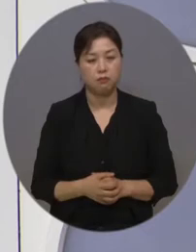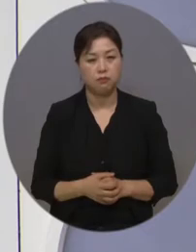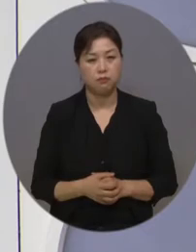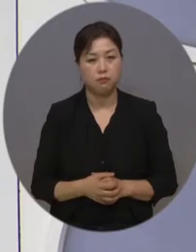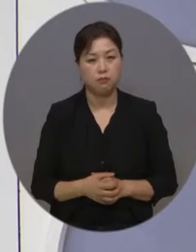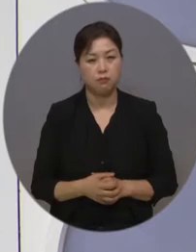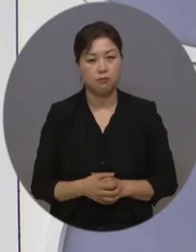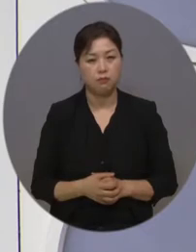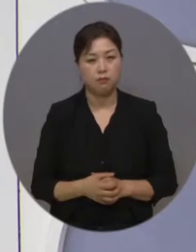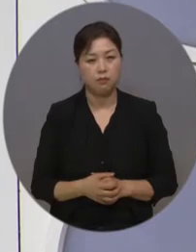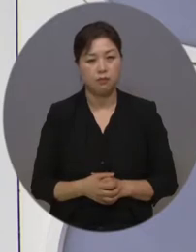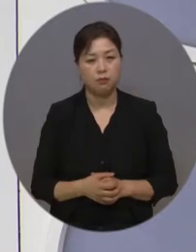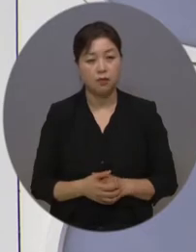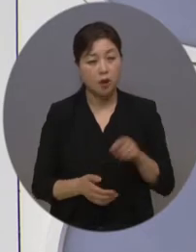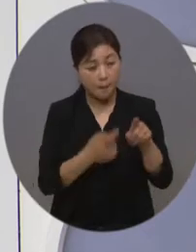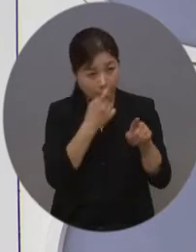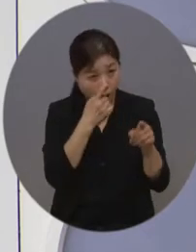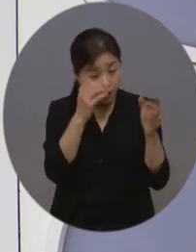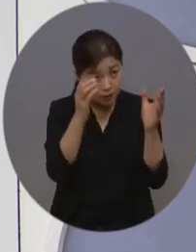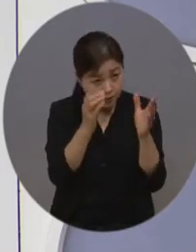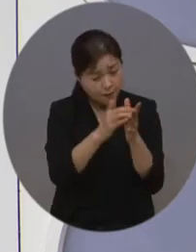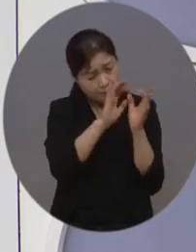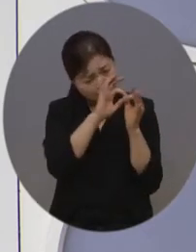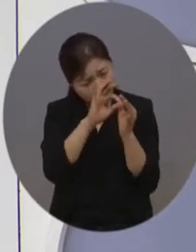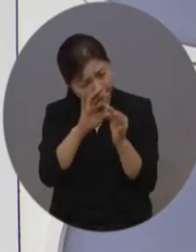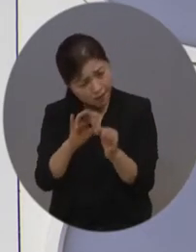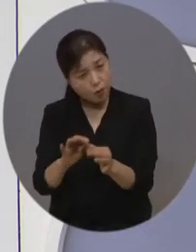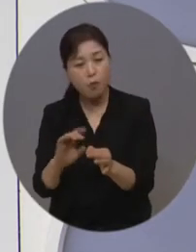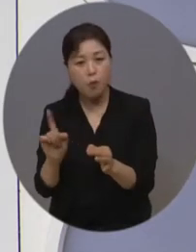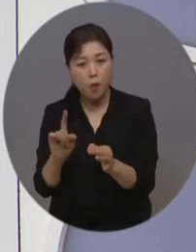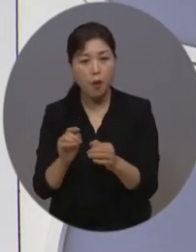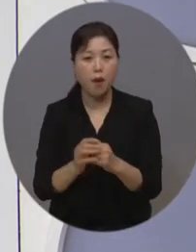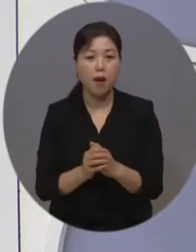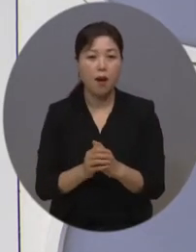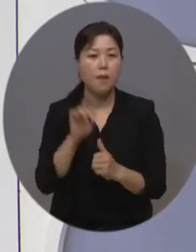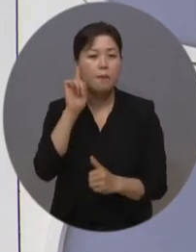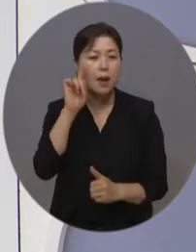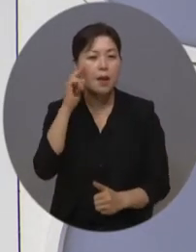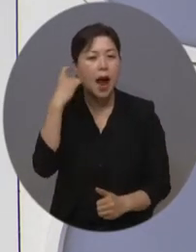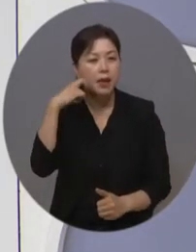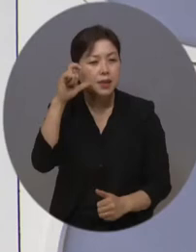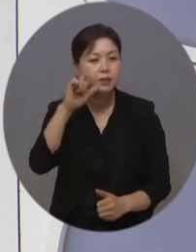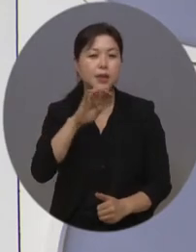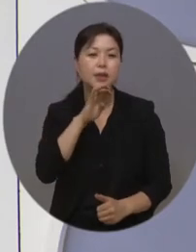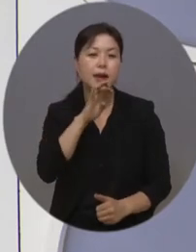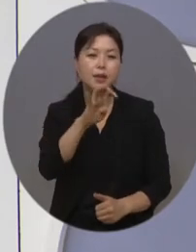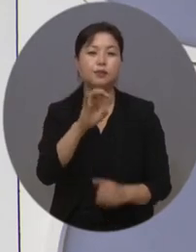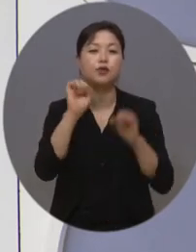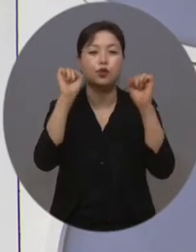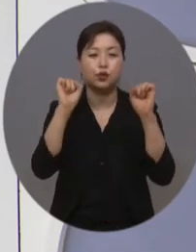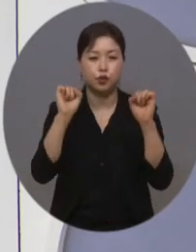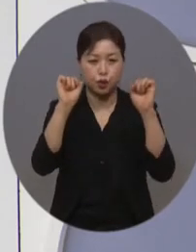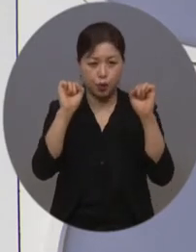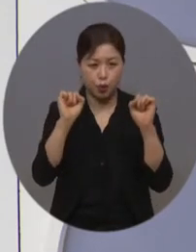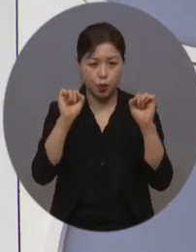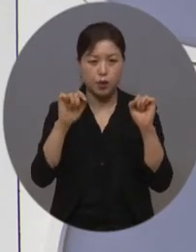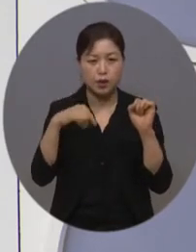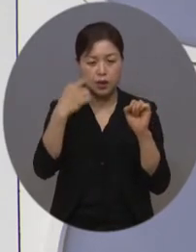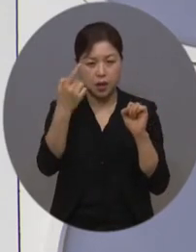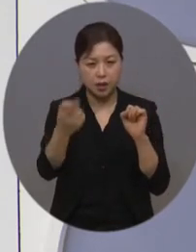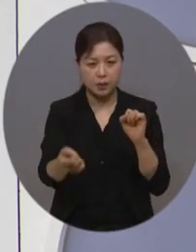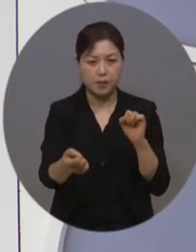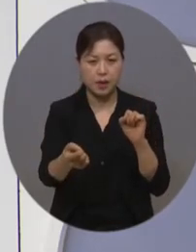제가 그때부터 지금까지 하고 있는 게 매일 아침 한 40분쯤 운동을 하고 예. 그 다음에 저는 이제